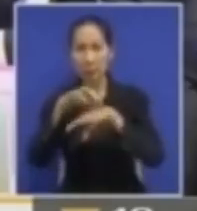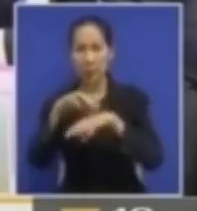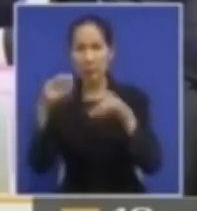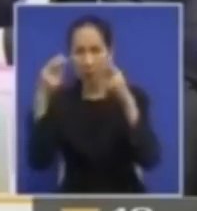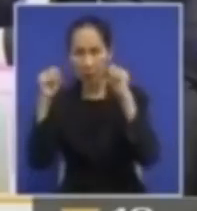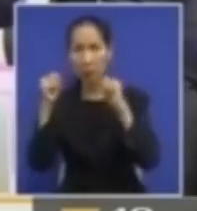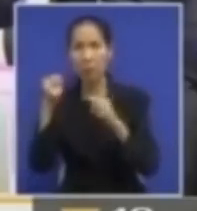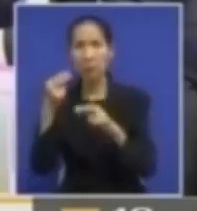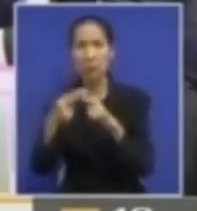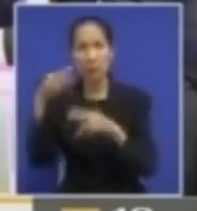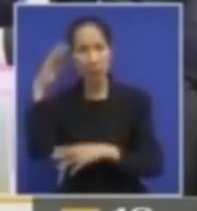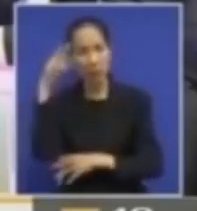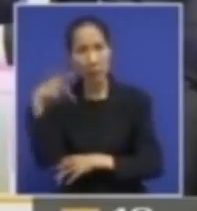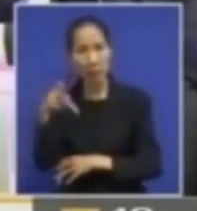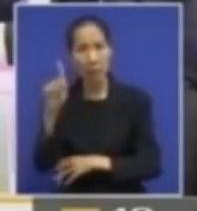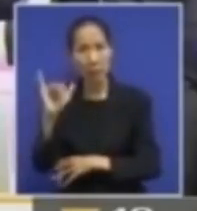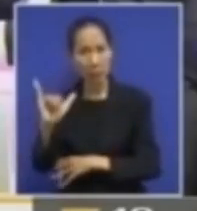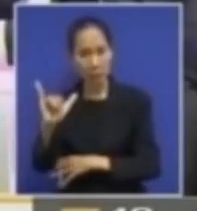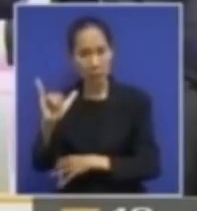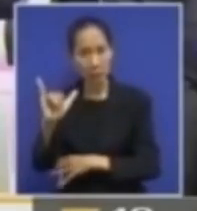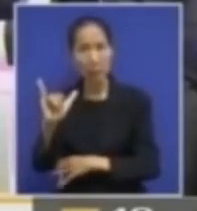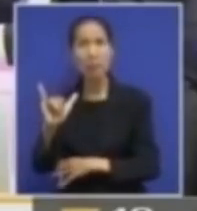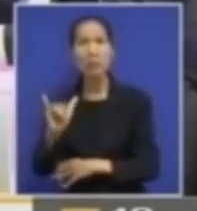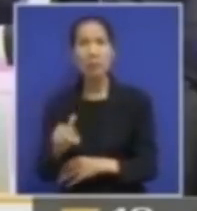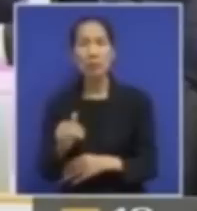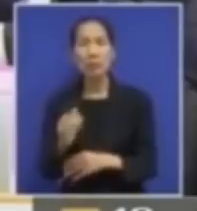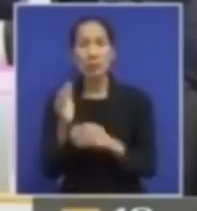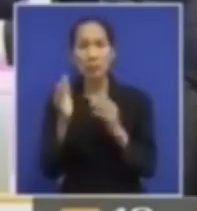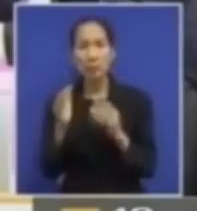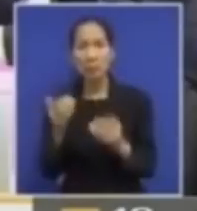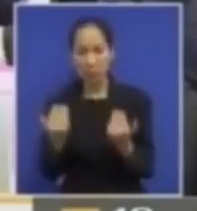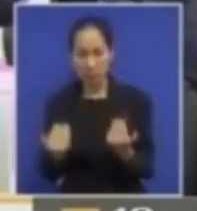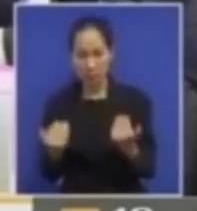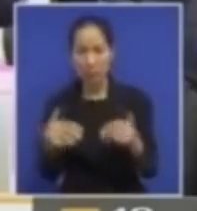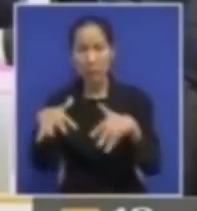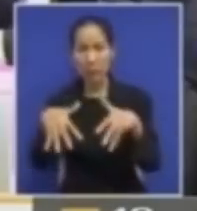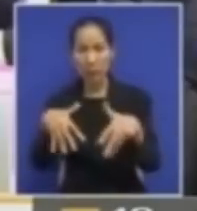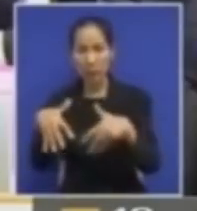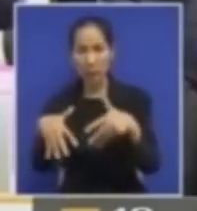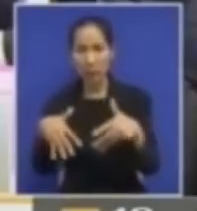นตรีสิ่งที่พี่น้องประชาชนขณะนี้เฝ้ามอง